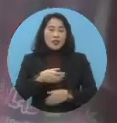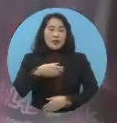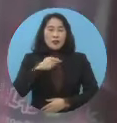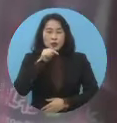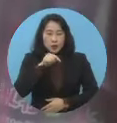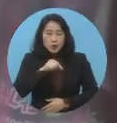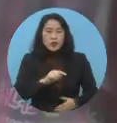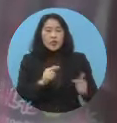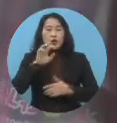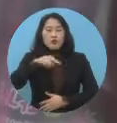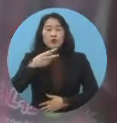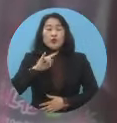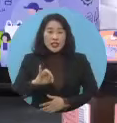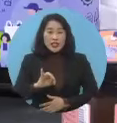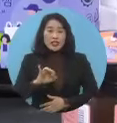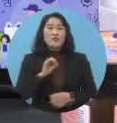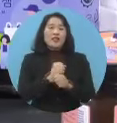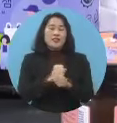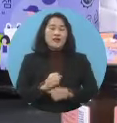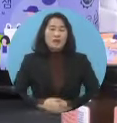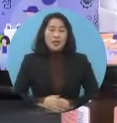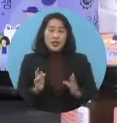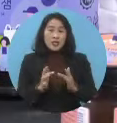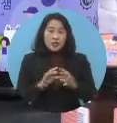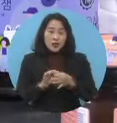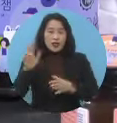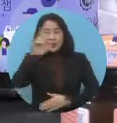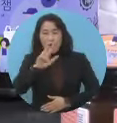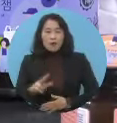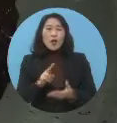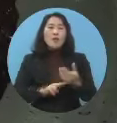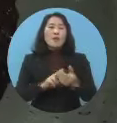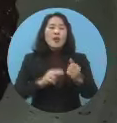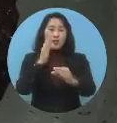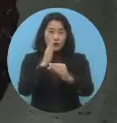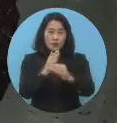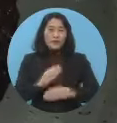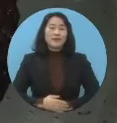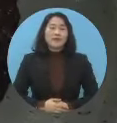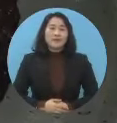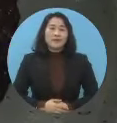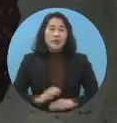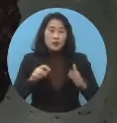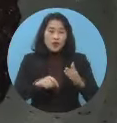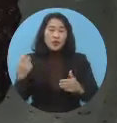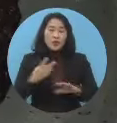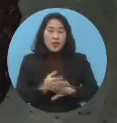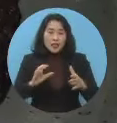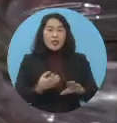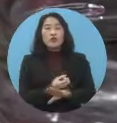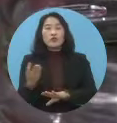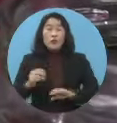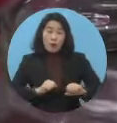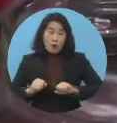생산합니다 생산한 상품은 인터넷을 통해 전국 소비자에게 판매 합니다 국내는 물론 해외